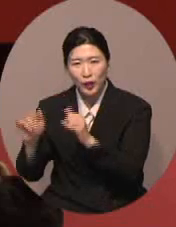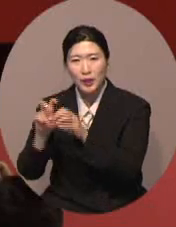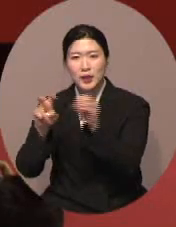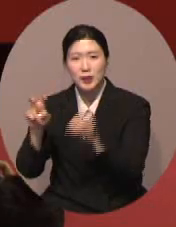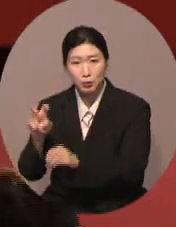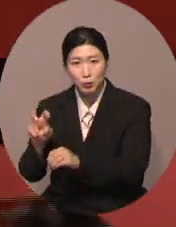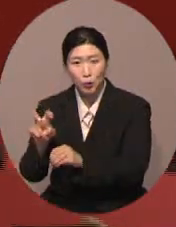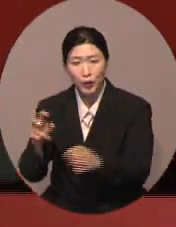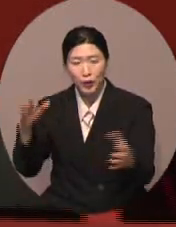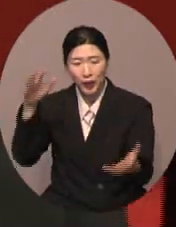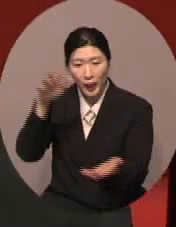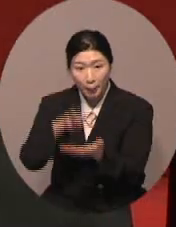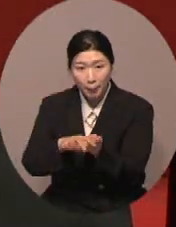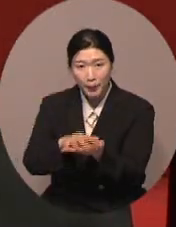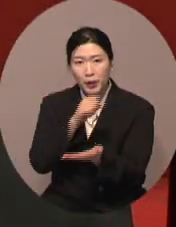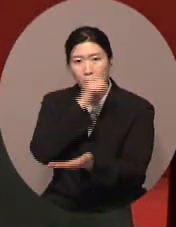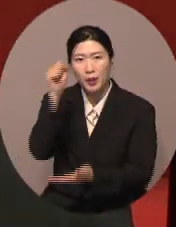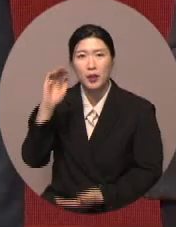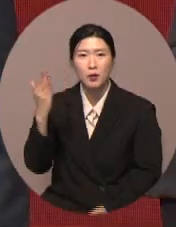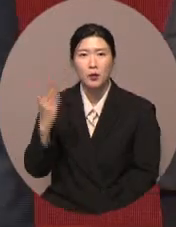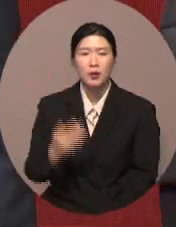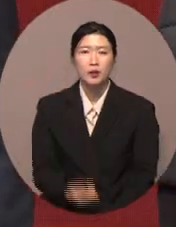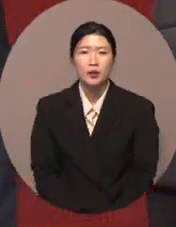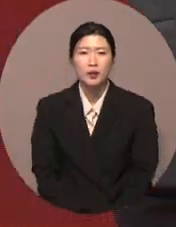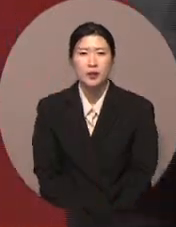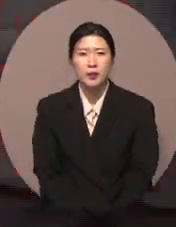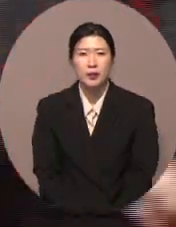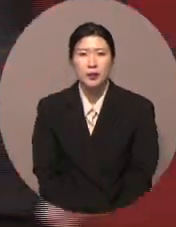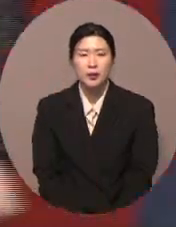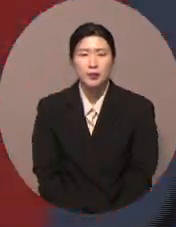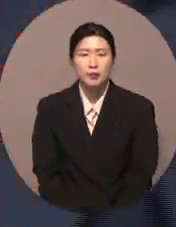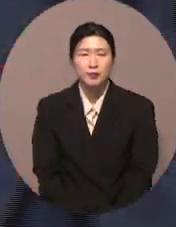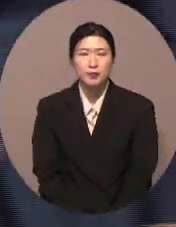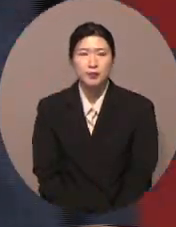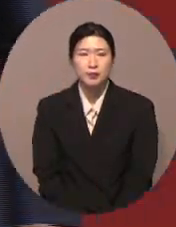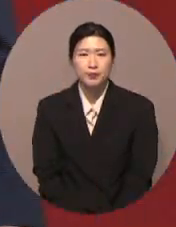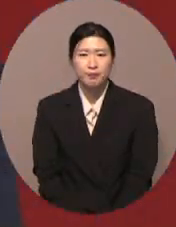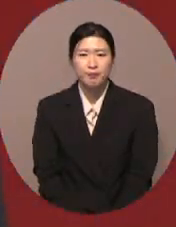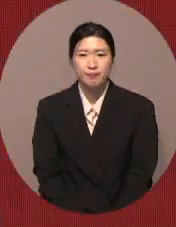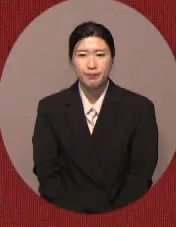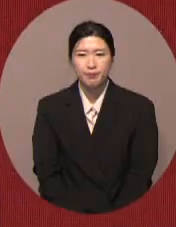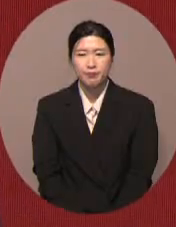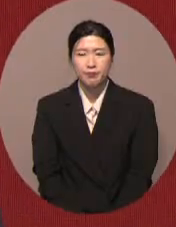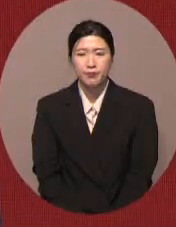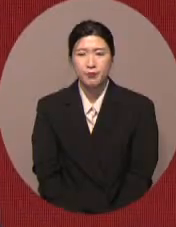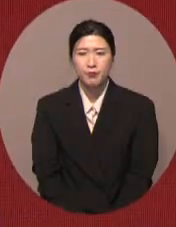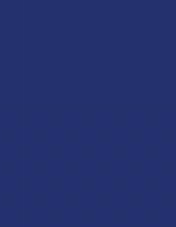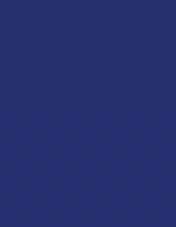여론조사 20%가 각각 반영됩니다. MBC 뉴스 김광현입니다.